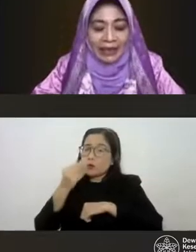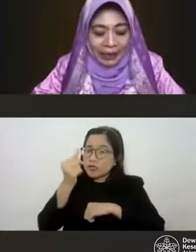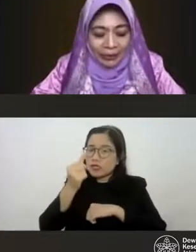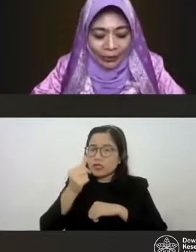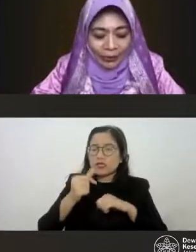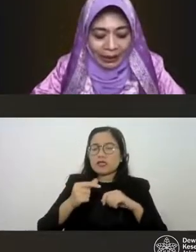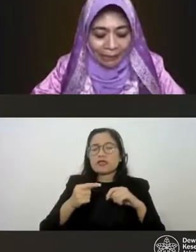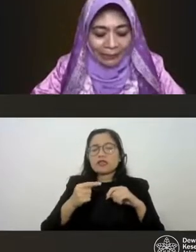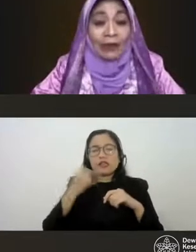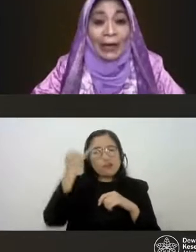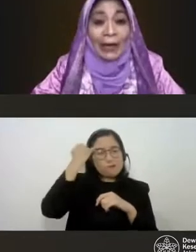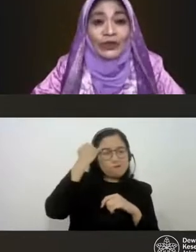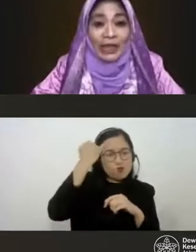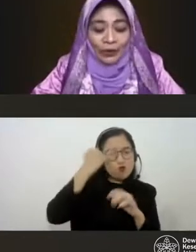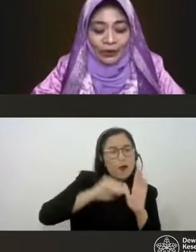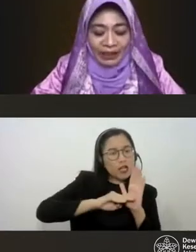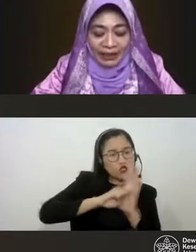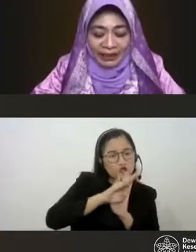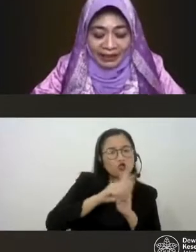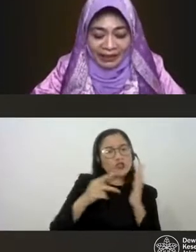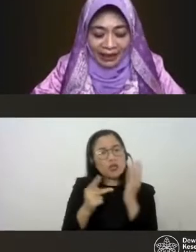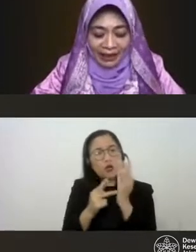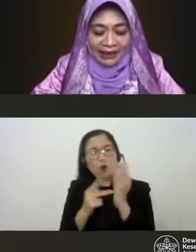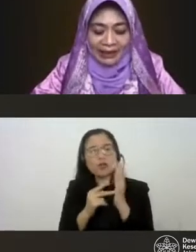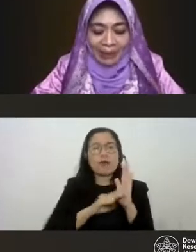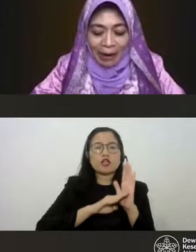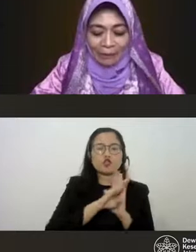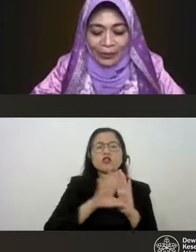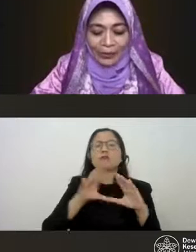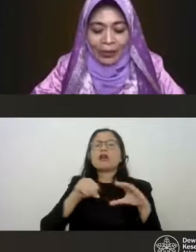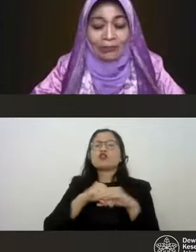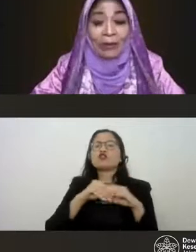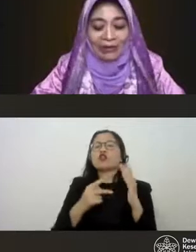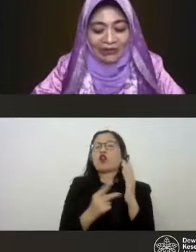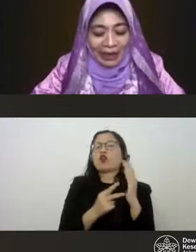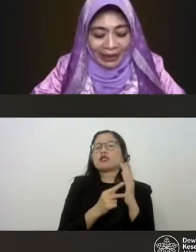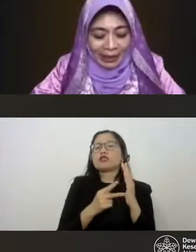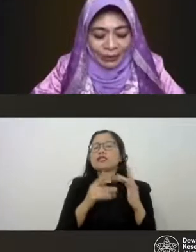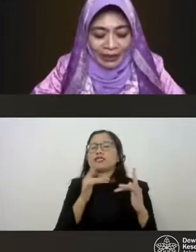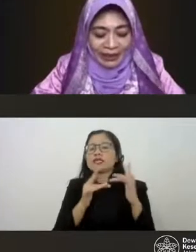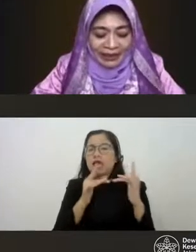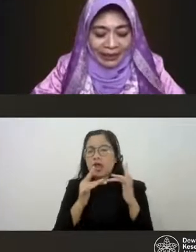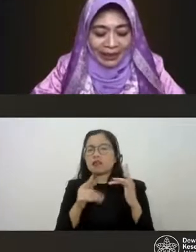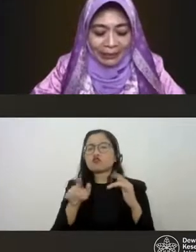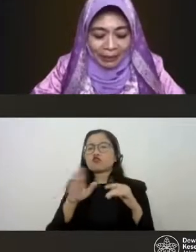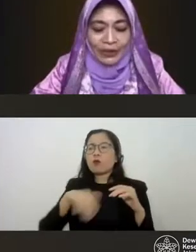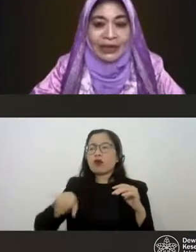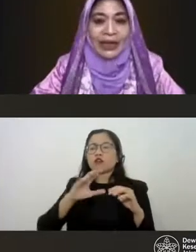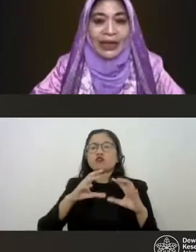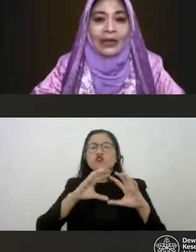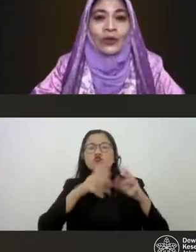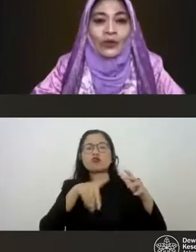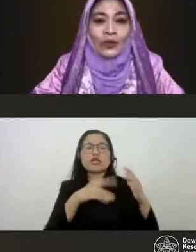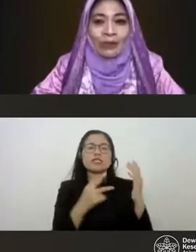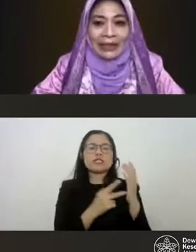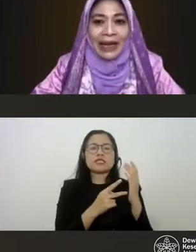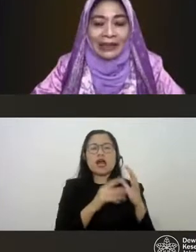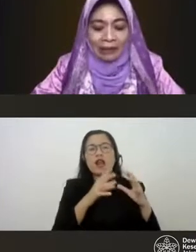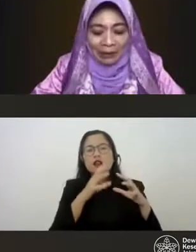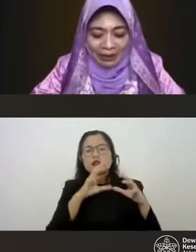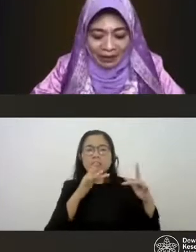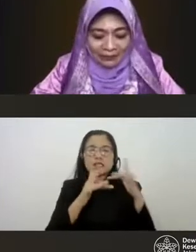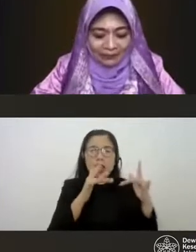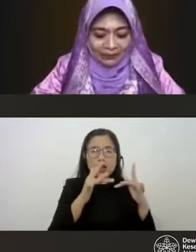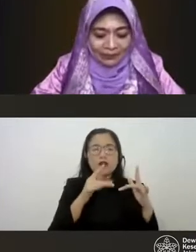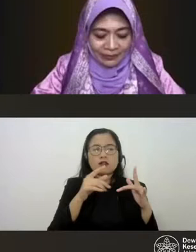sains dan teknologi, termasuk teknologi digital, sehingga mampu memanfaatkan dunia digital sepenuhnya untuk